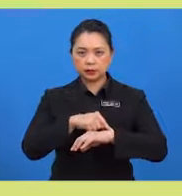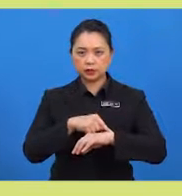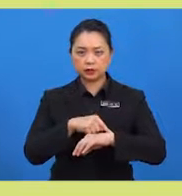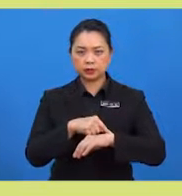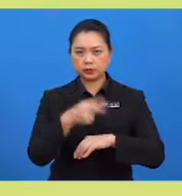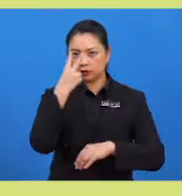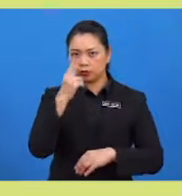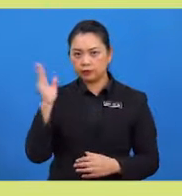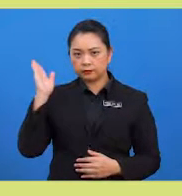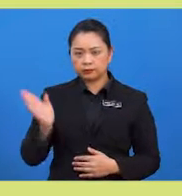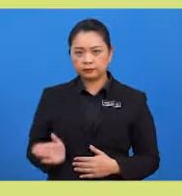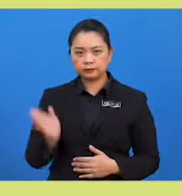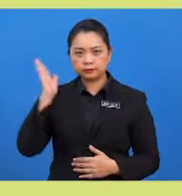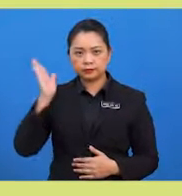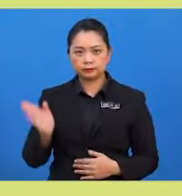dapat